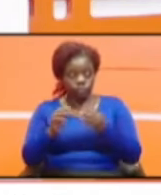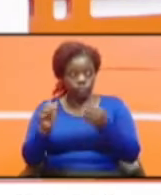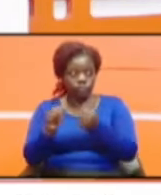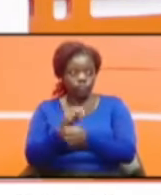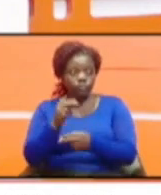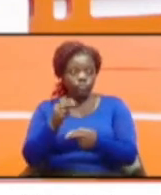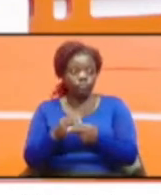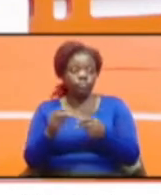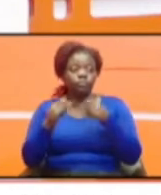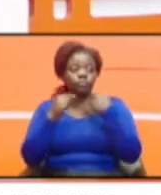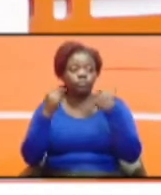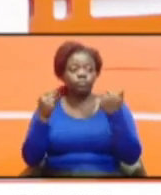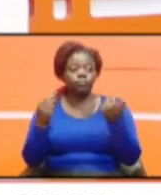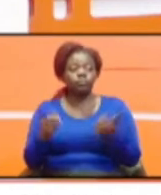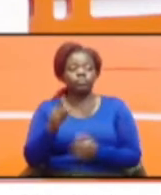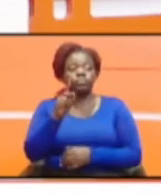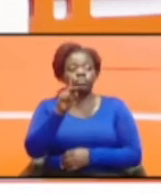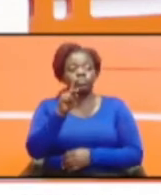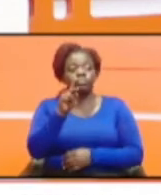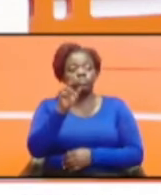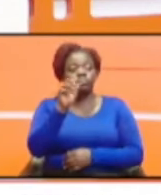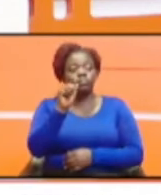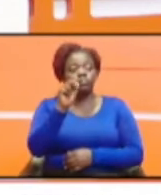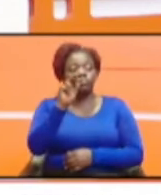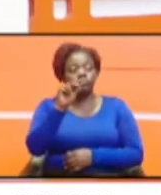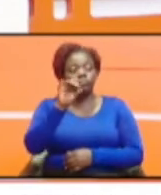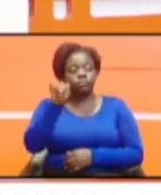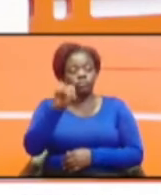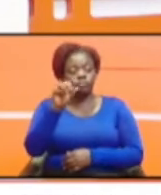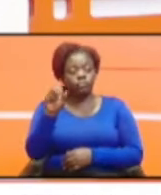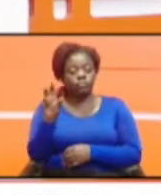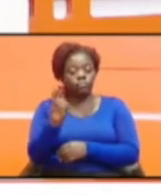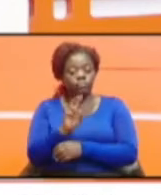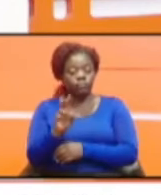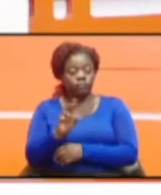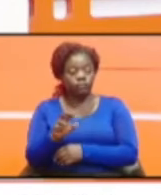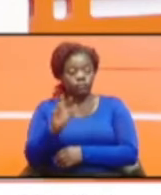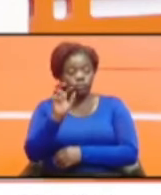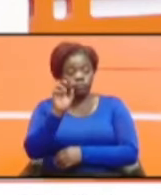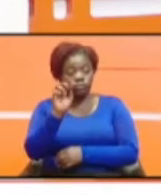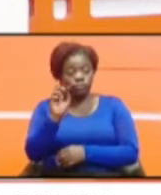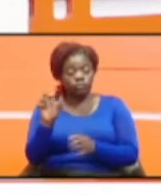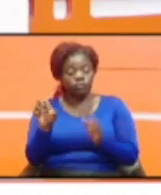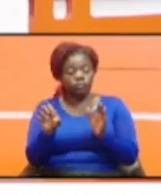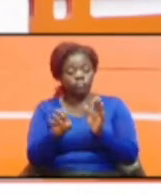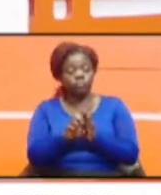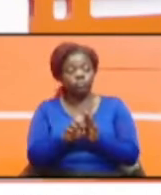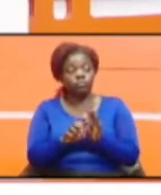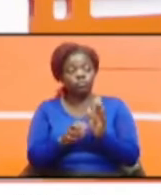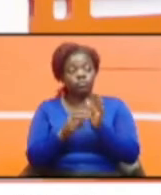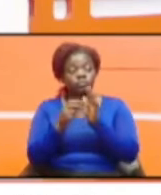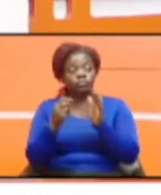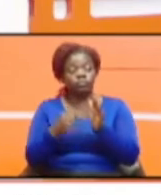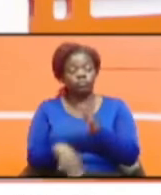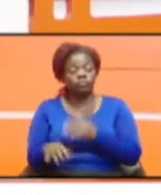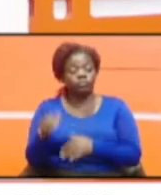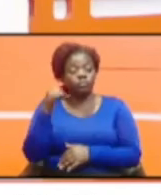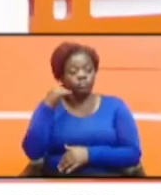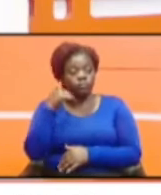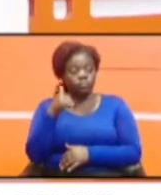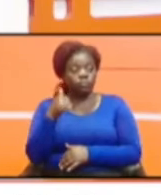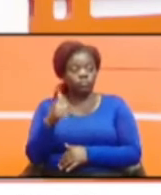erinnya ly'omusumba Robert Kayanja Mbegono mujulizi wa munana era ng'alaze olukalala lw'amasimu